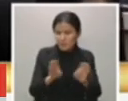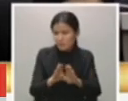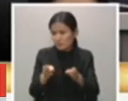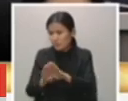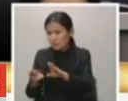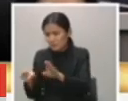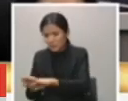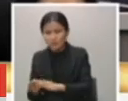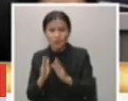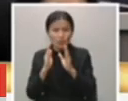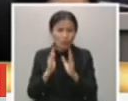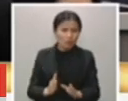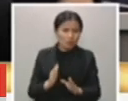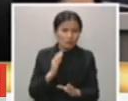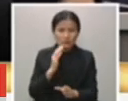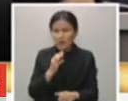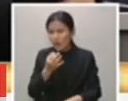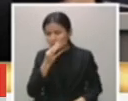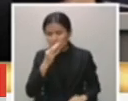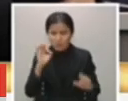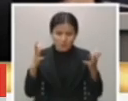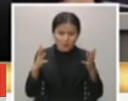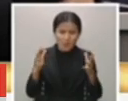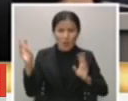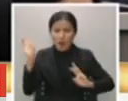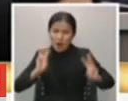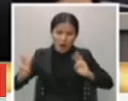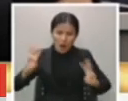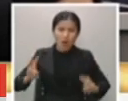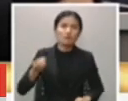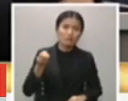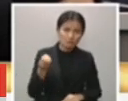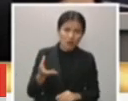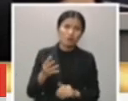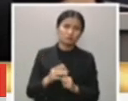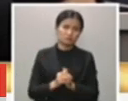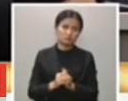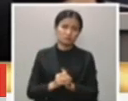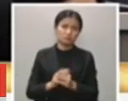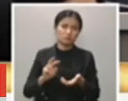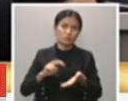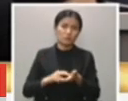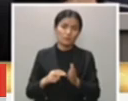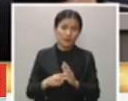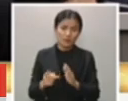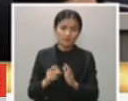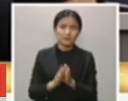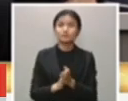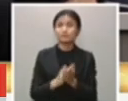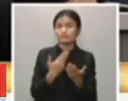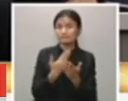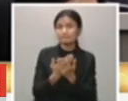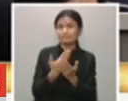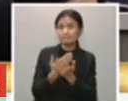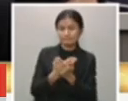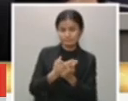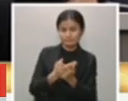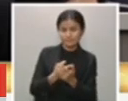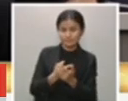นตกงานเพิ่มมากขึ้นเรื่อยๆสาเหตุปัจจัยหลักอธิบายได้ง่ายๆครับปริมาณเงินในระบบเศรษฐกิจมันมีไม่เพีย